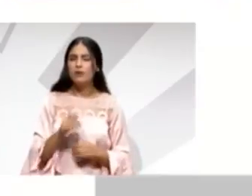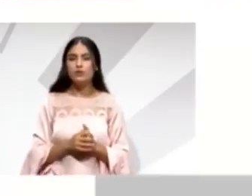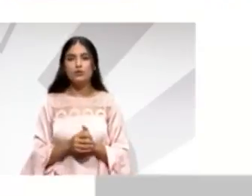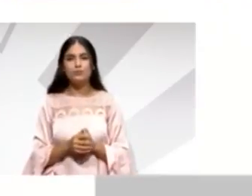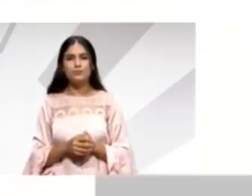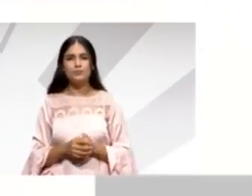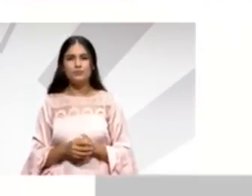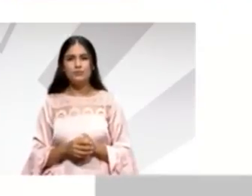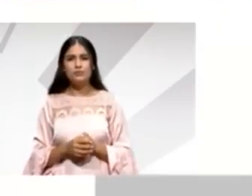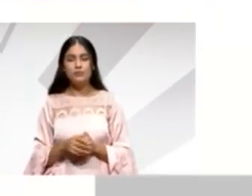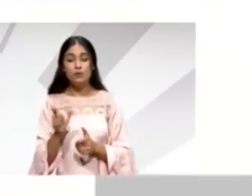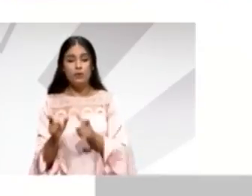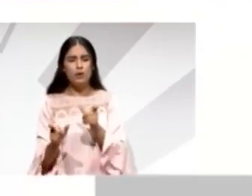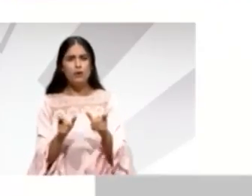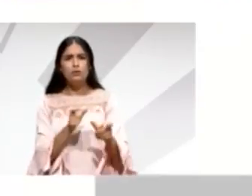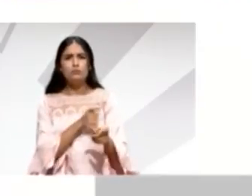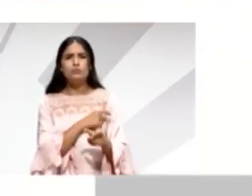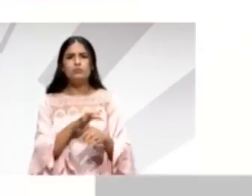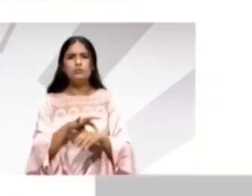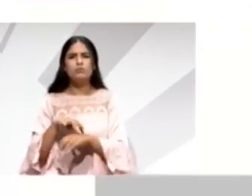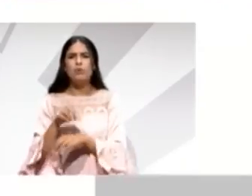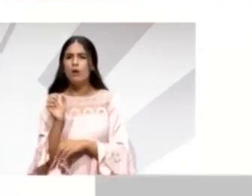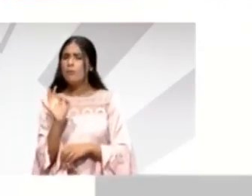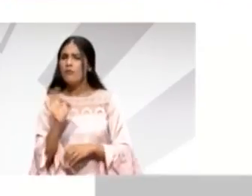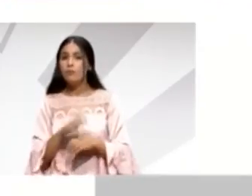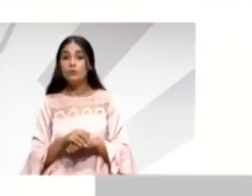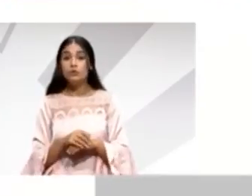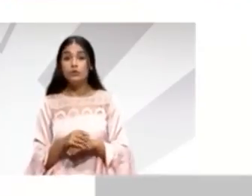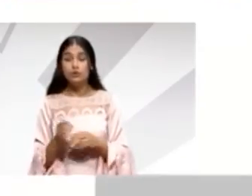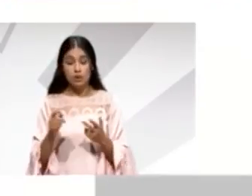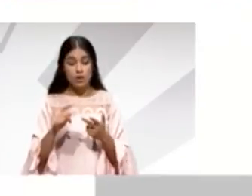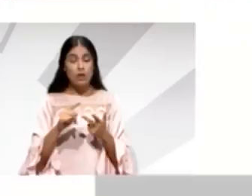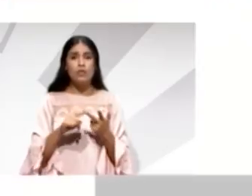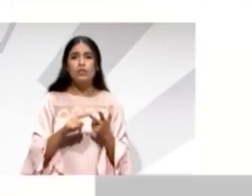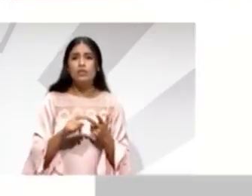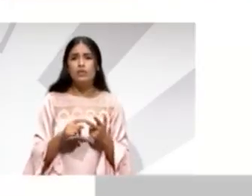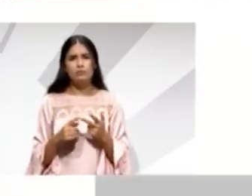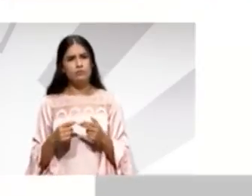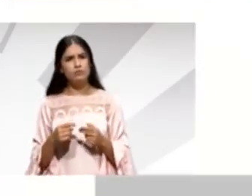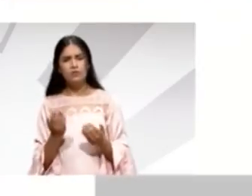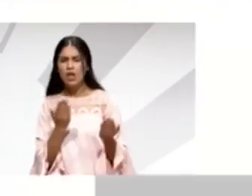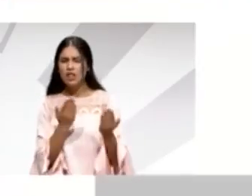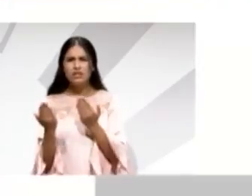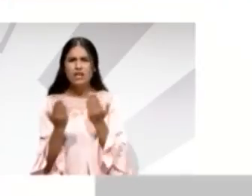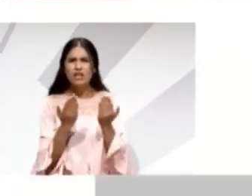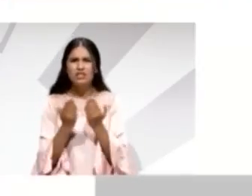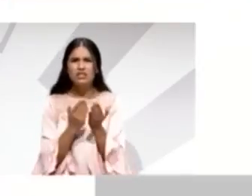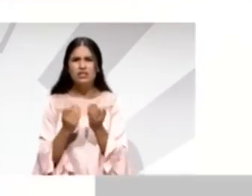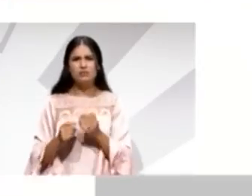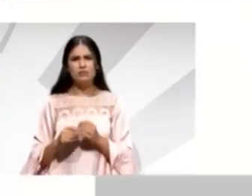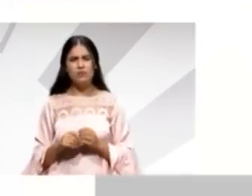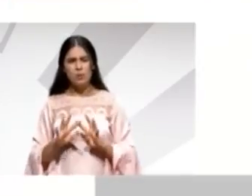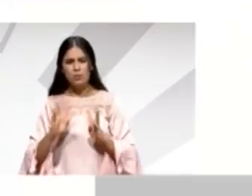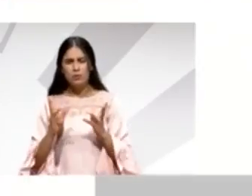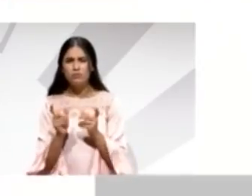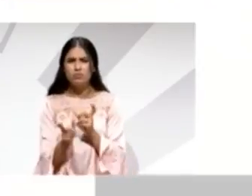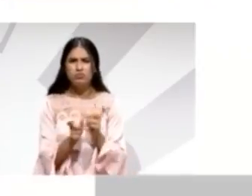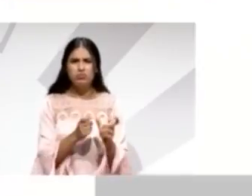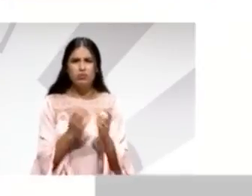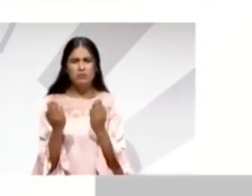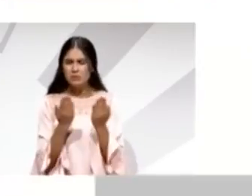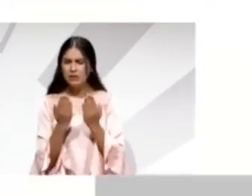هي التعليم اليوم نتحدث على التعليم اليوم البنى التحتيه متقاتله اليوم الموارد البشريه متقي غير